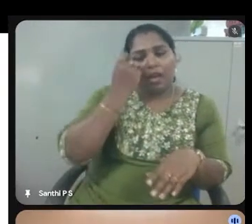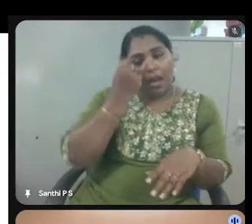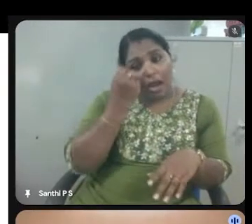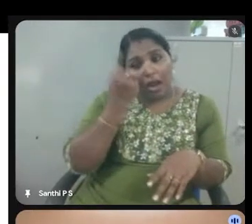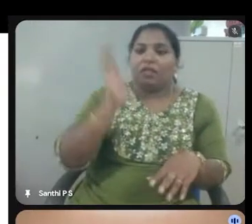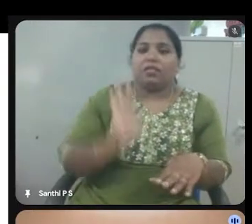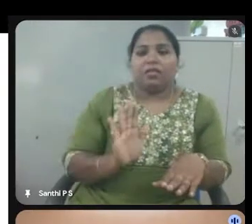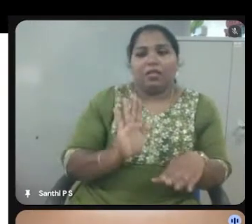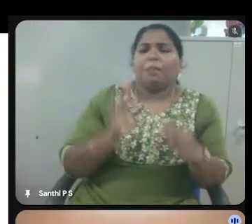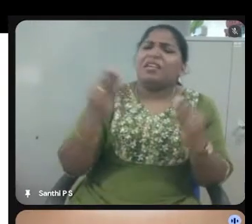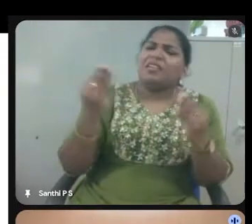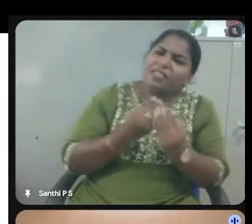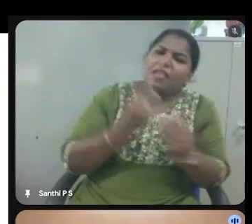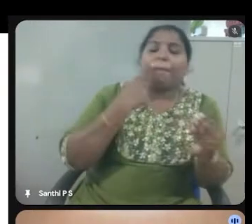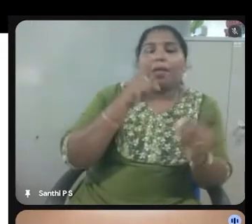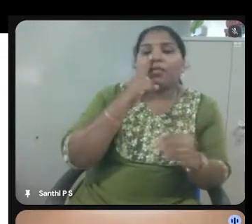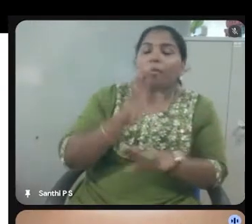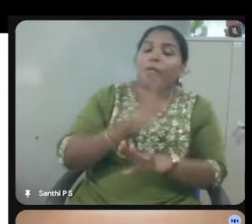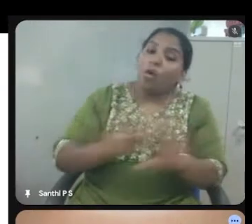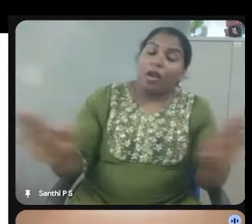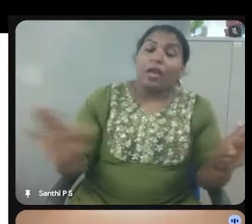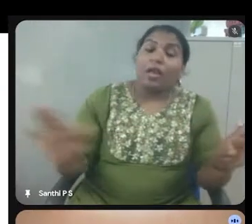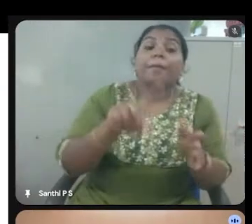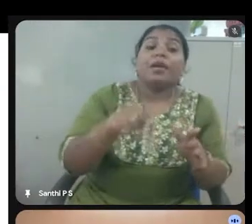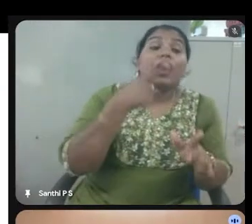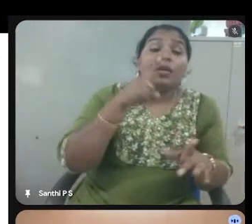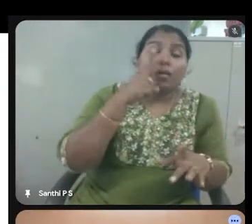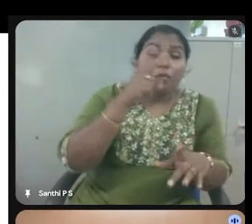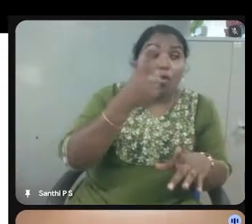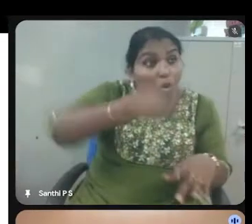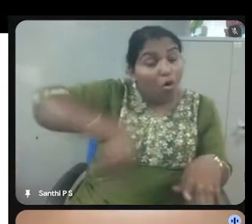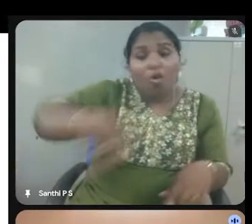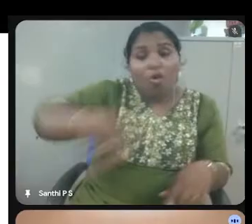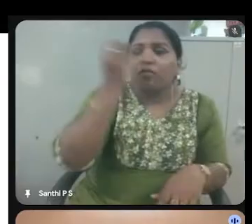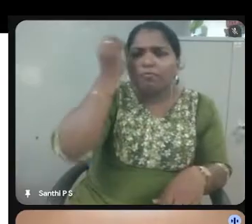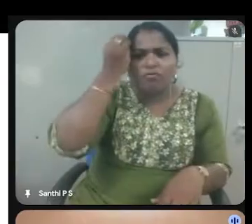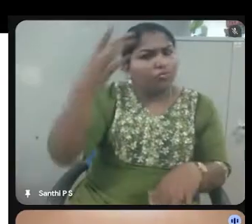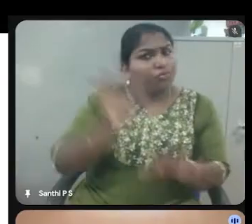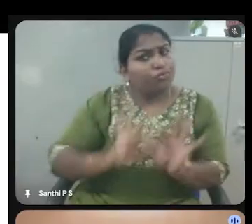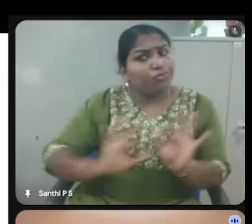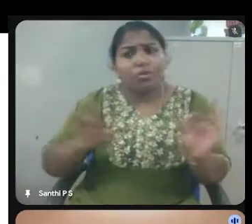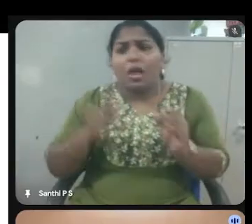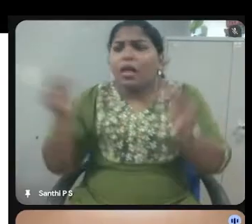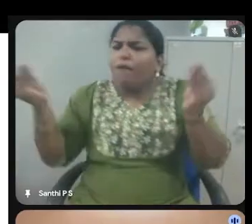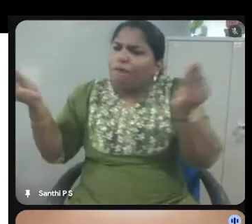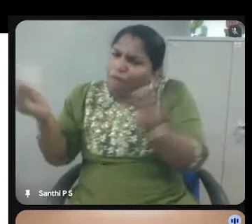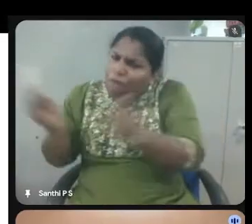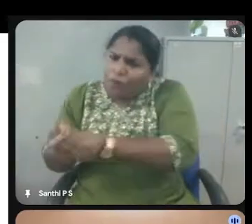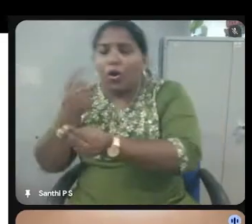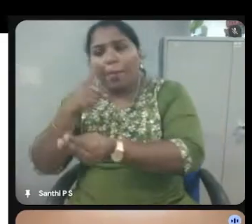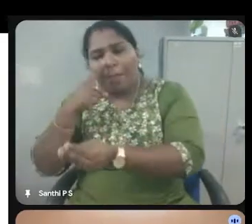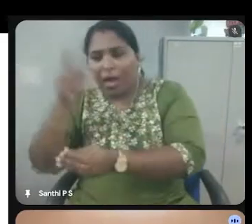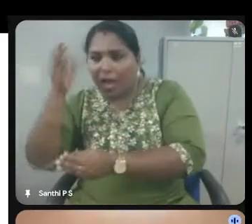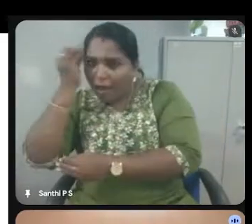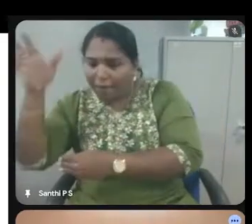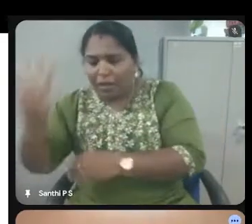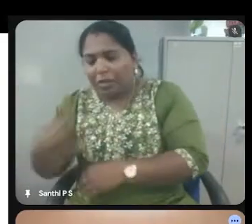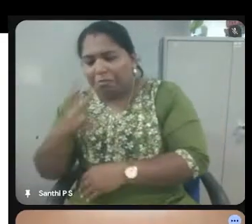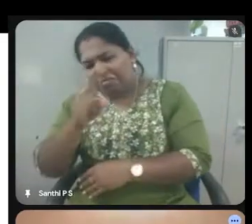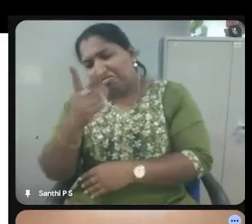അപ്പൊ ഇത് ഇൻഡിക്കേറ്റ് ചെയ്യുന്നത് ആ ഒരു അവയർനെസ് കുറവ് എന്നുള്ളതാണ്. അപ്പം ഈ അവയർനെസ് കുറവാണെന്ന് നമ്മുടെ എന്താ